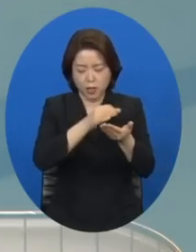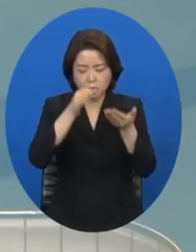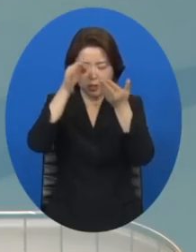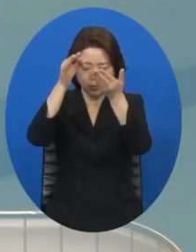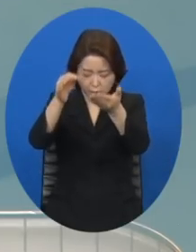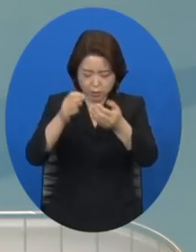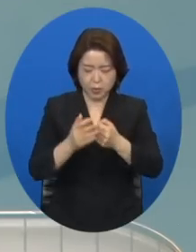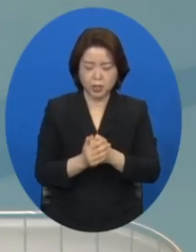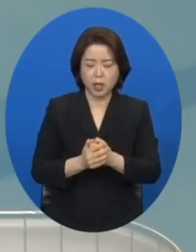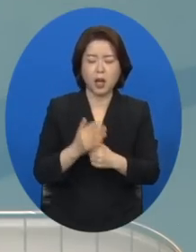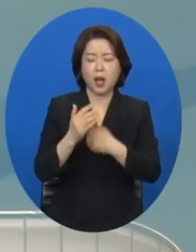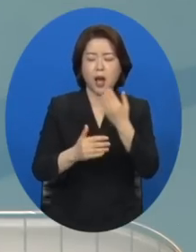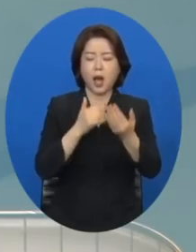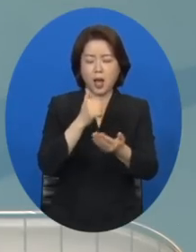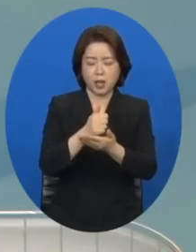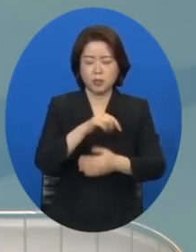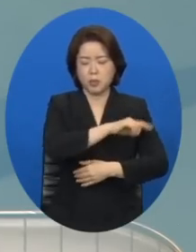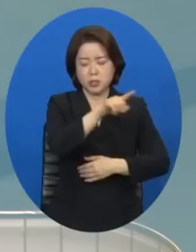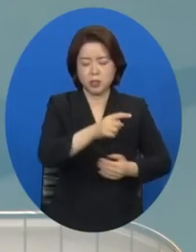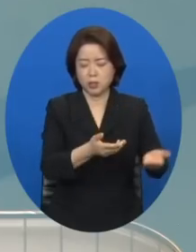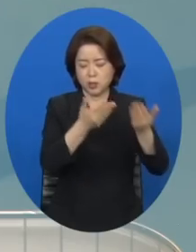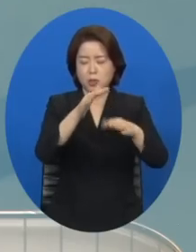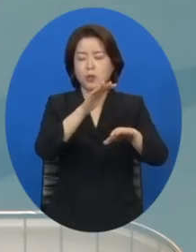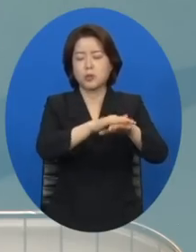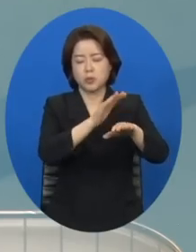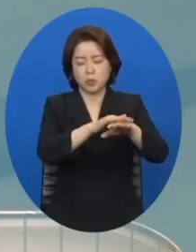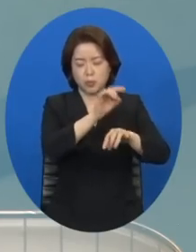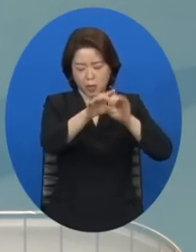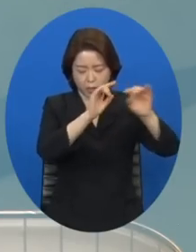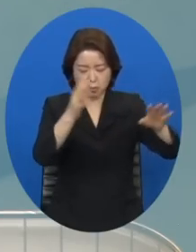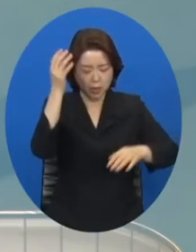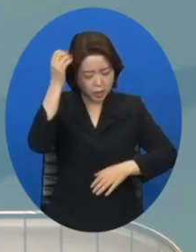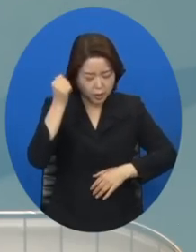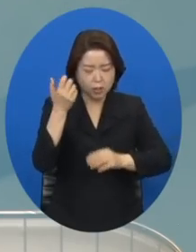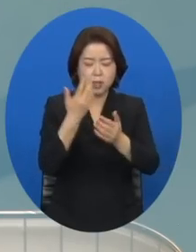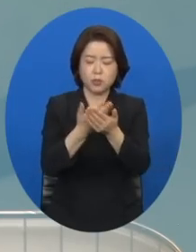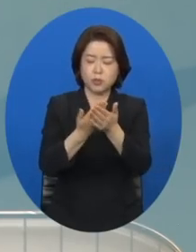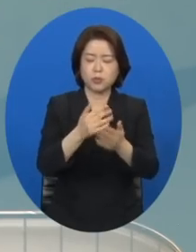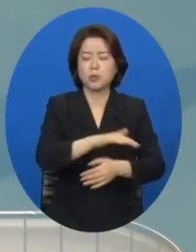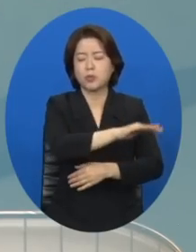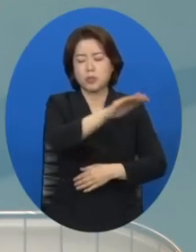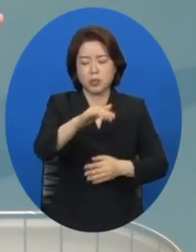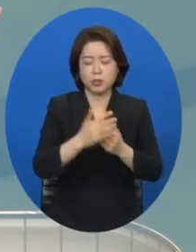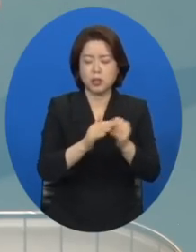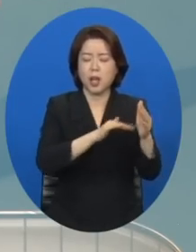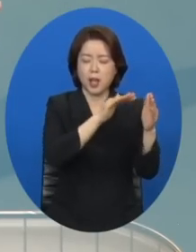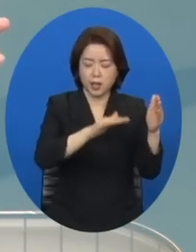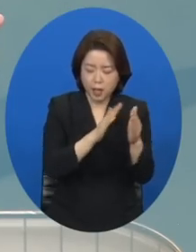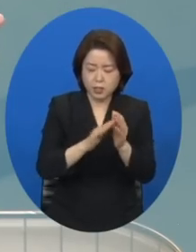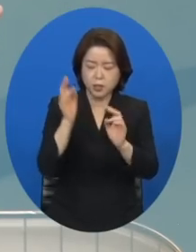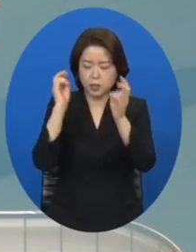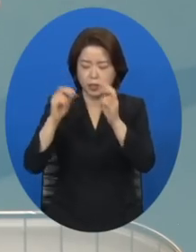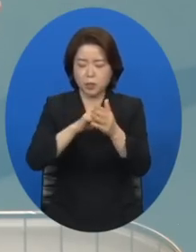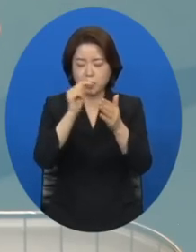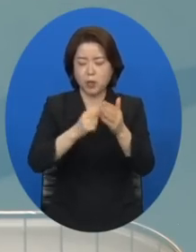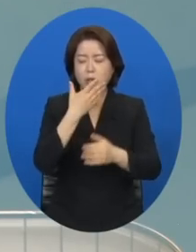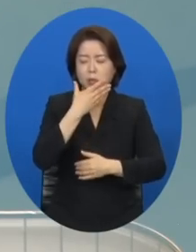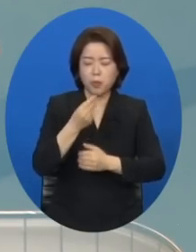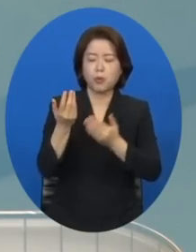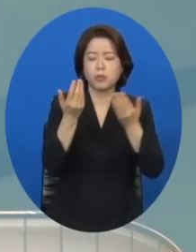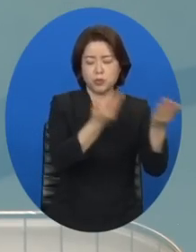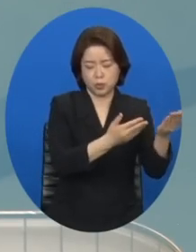드리오니 하나님께서 저들의 바치신 손길 하나하나 기억하여 주시고 저들의 가정과 기억 가운데 복이 있게 하여